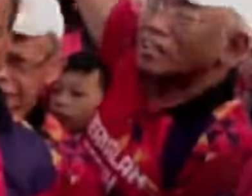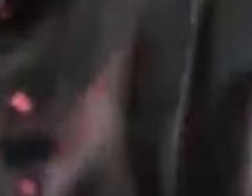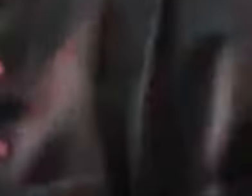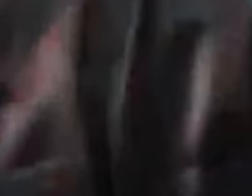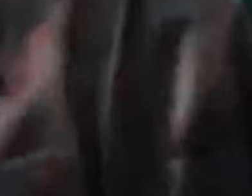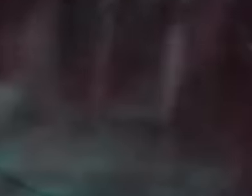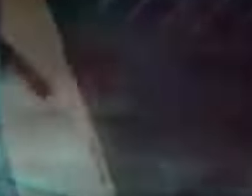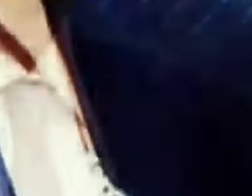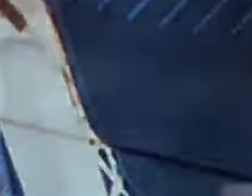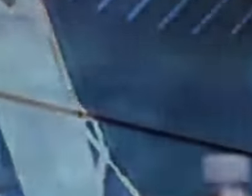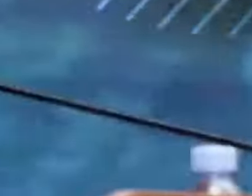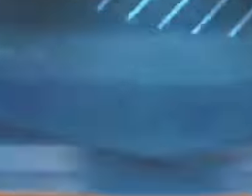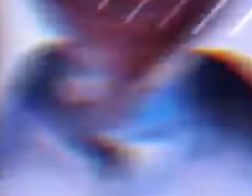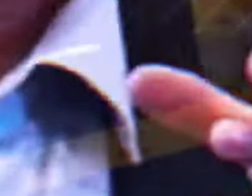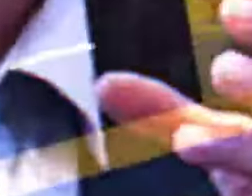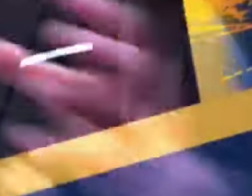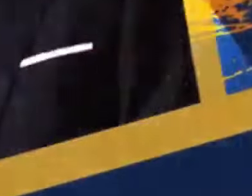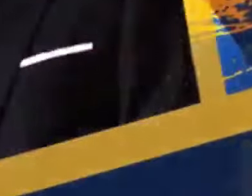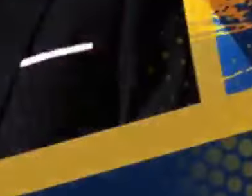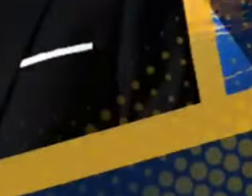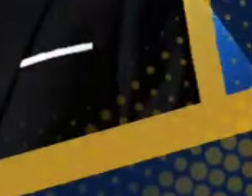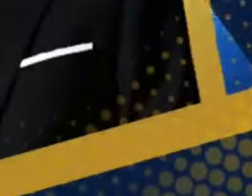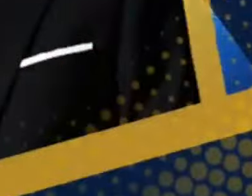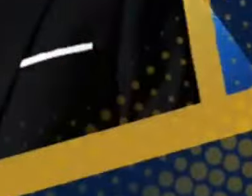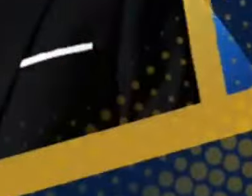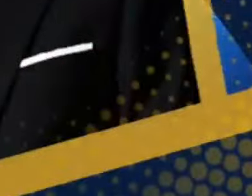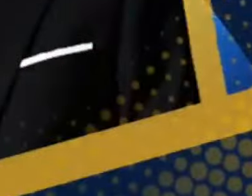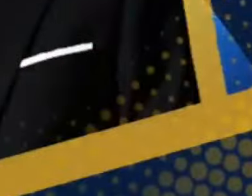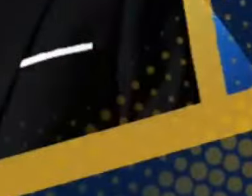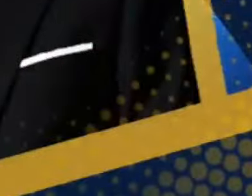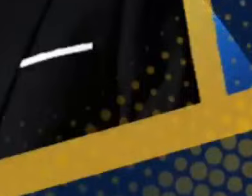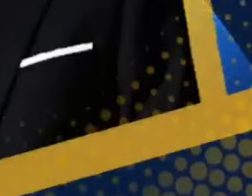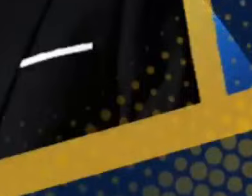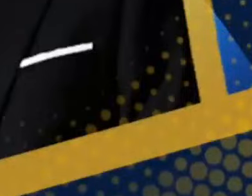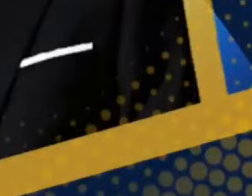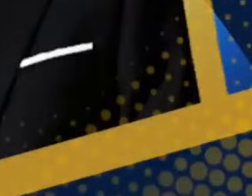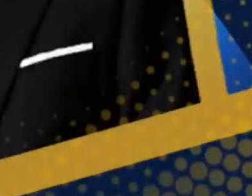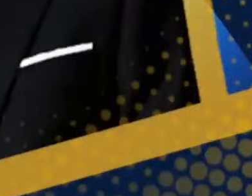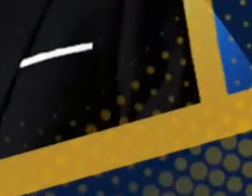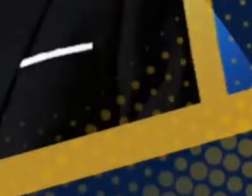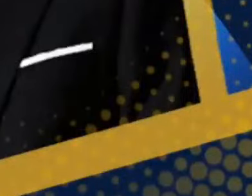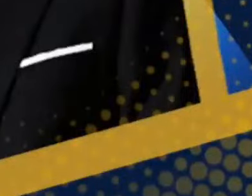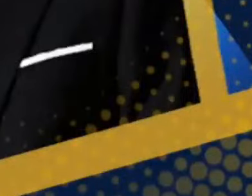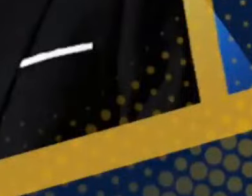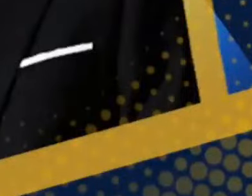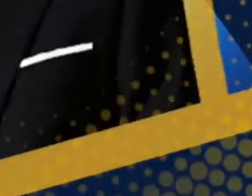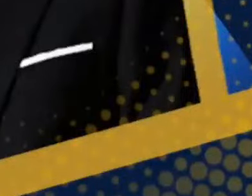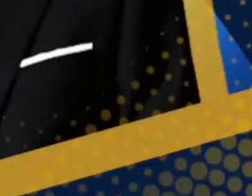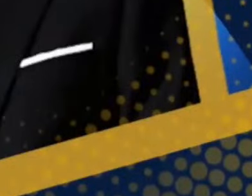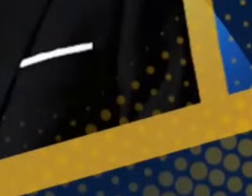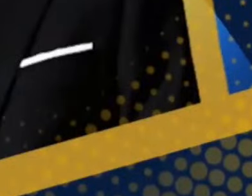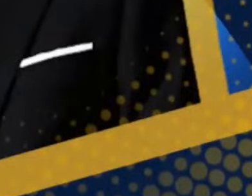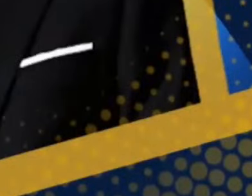Bersama Datuk Seri Ismail Sabri Yaakob dalam bual bicara khas kestabilan dan kemakmuran.